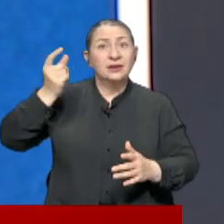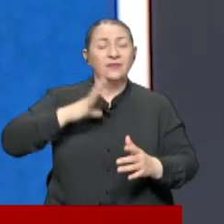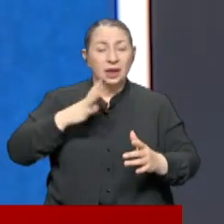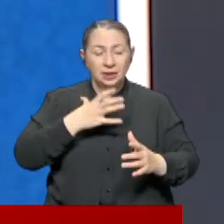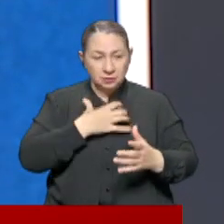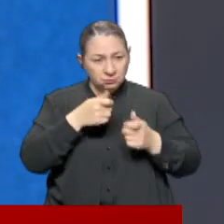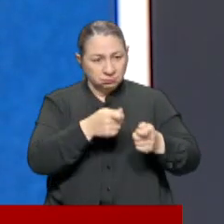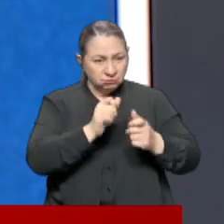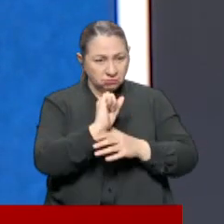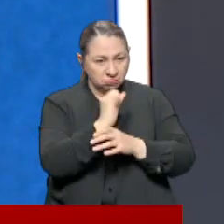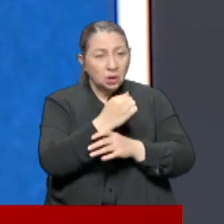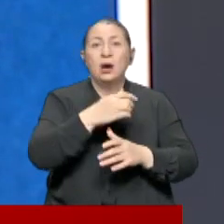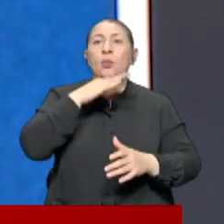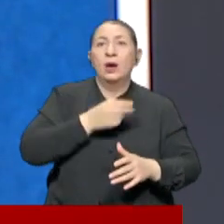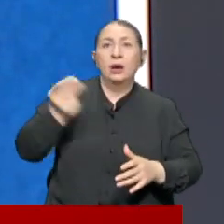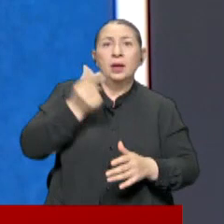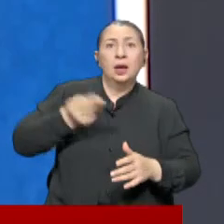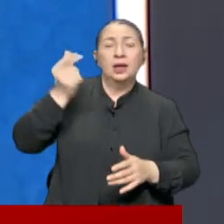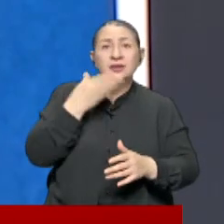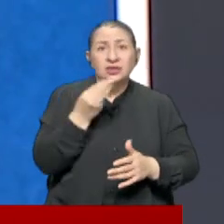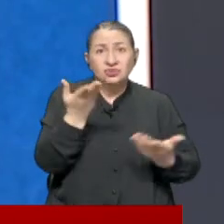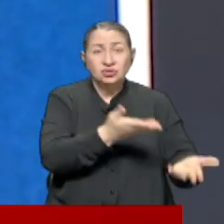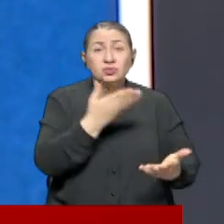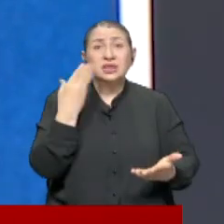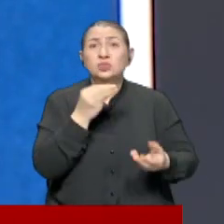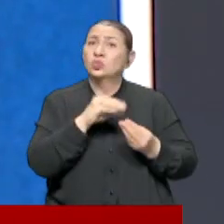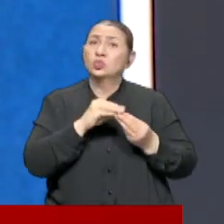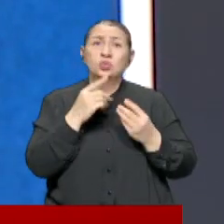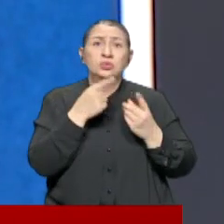Yetiştirdiği yetenekli gençlerini yurt dışına kaybediyor. Açıkçası bu gençleri de